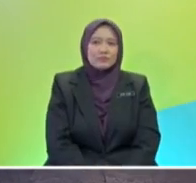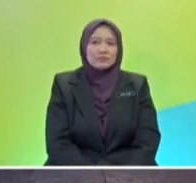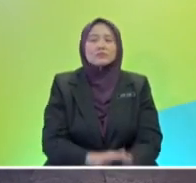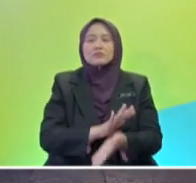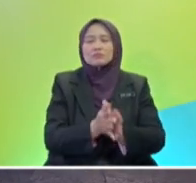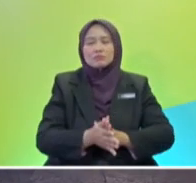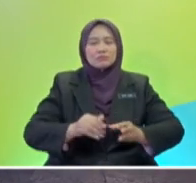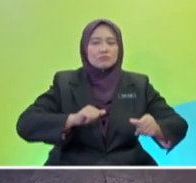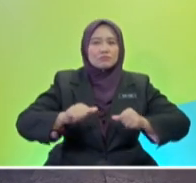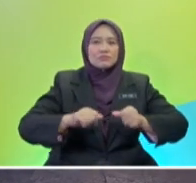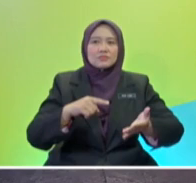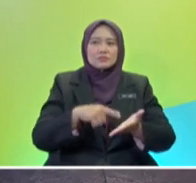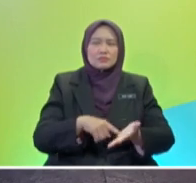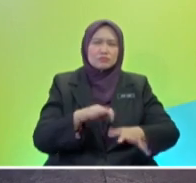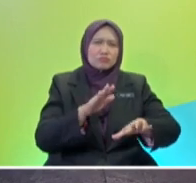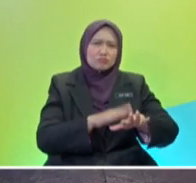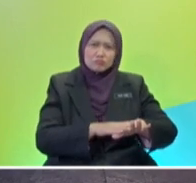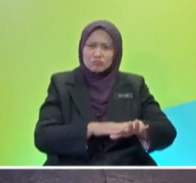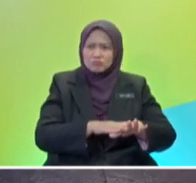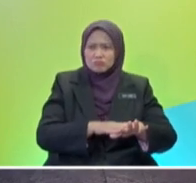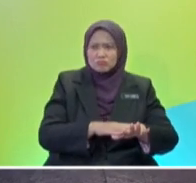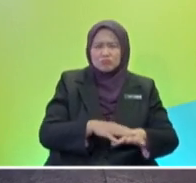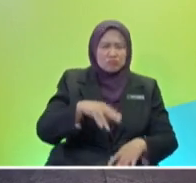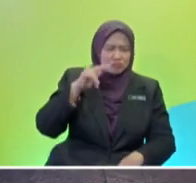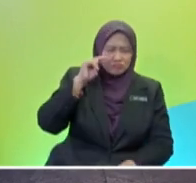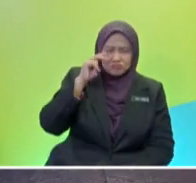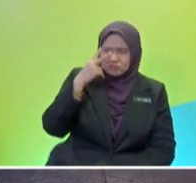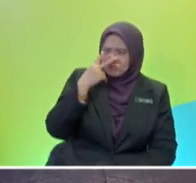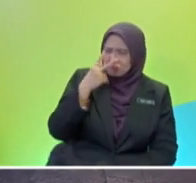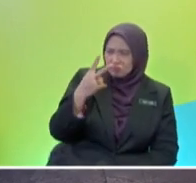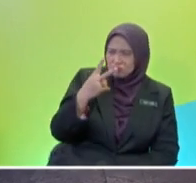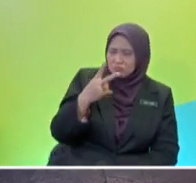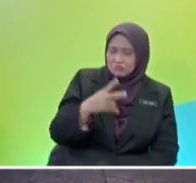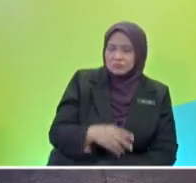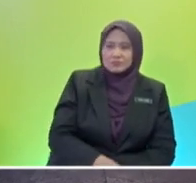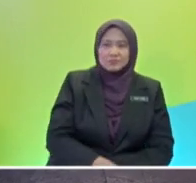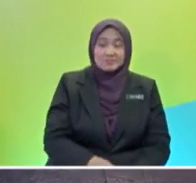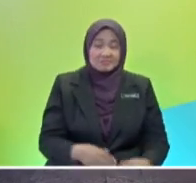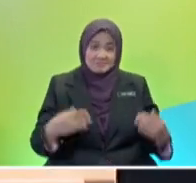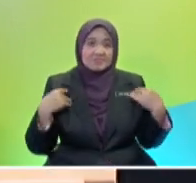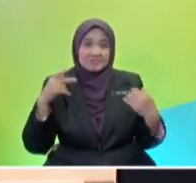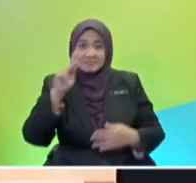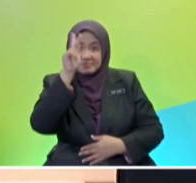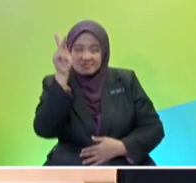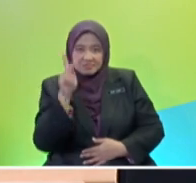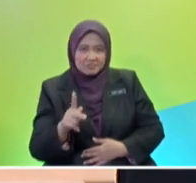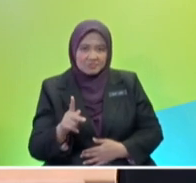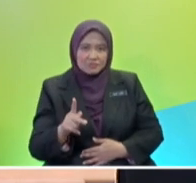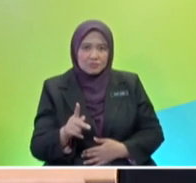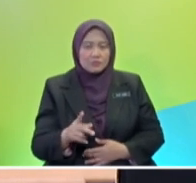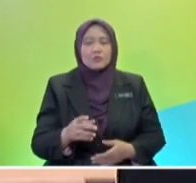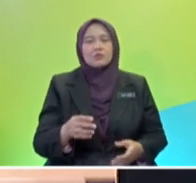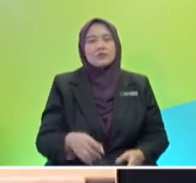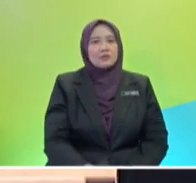activity ini pada pendapat Nisa atau kepada pemerhatian Nisa Adakah ia melibatkan daya tarikan